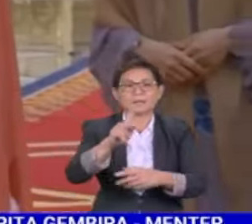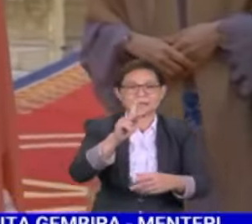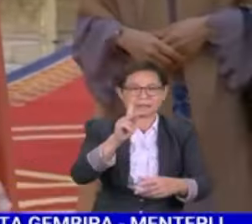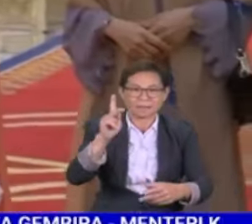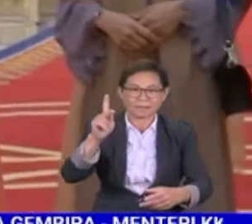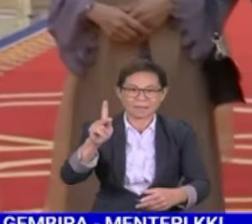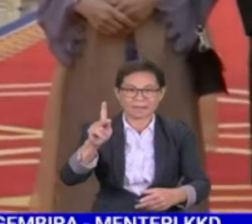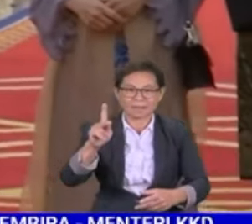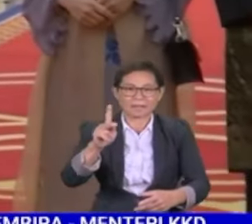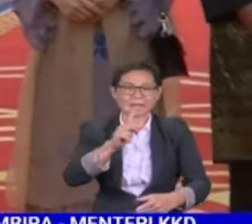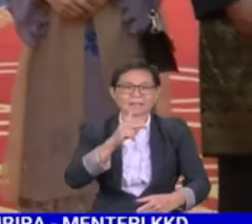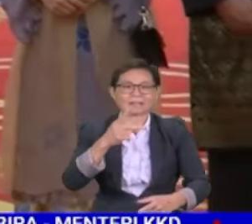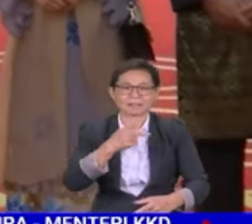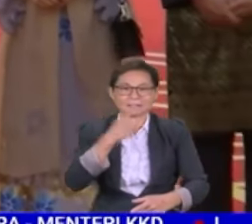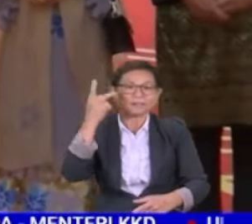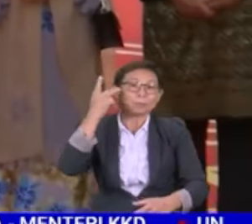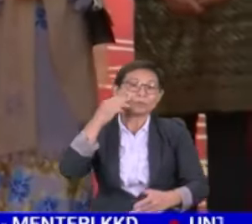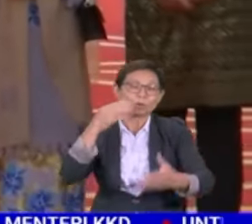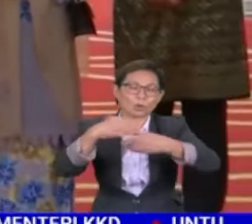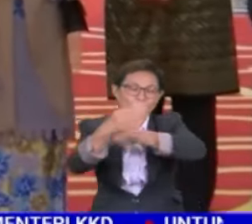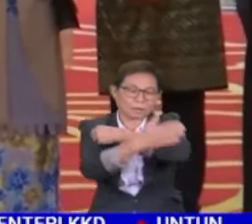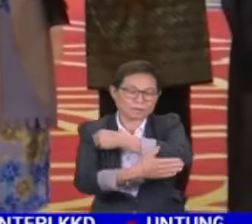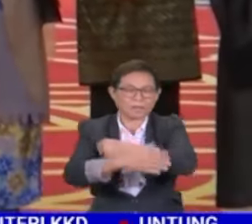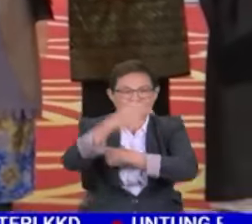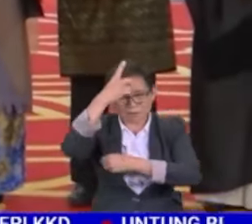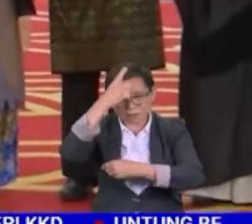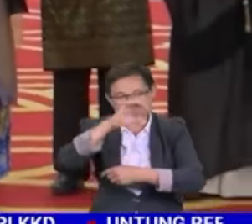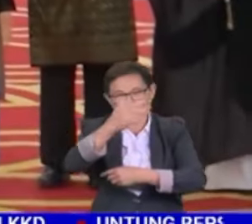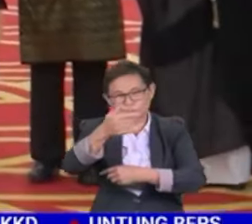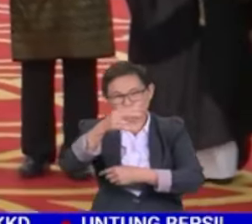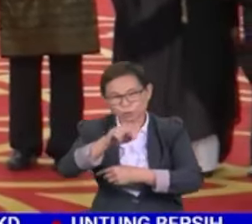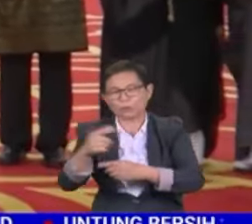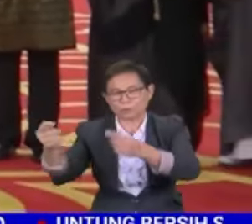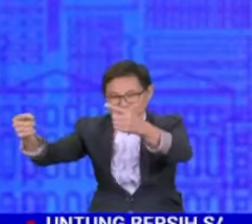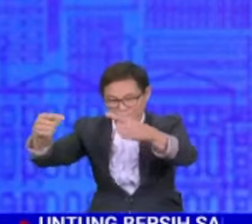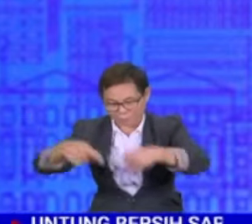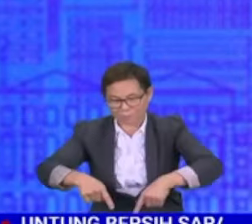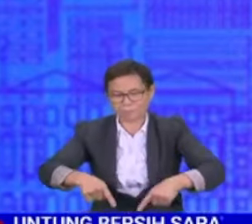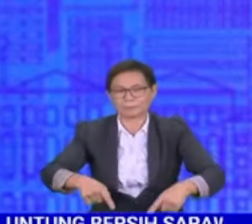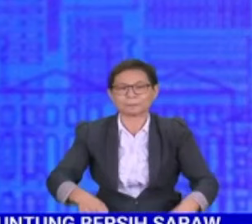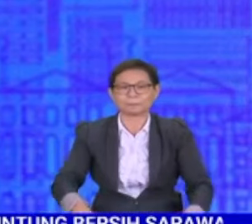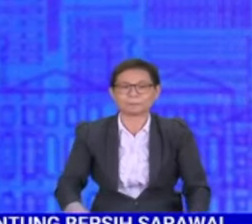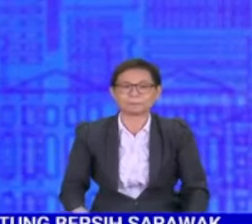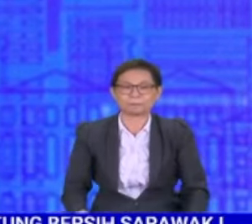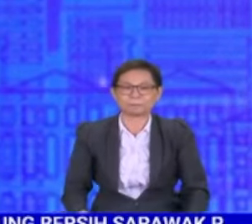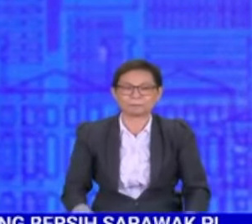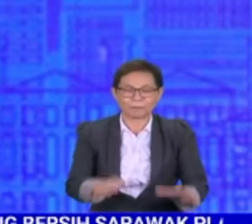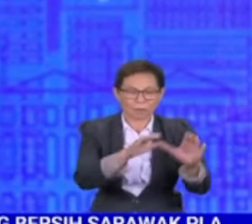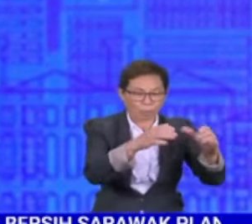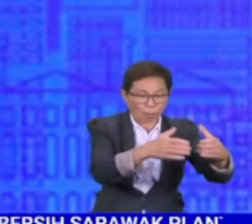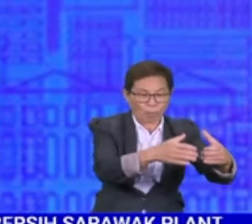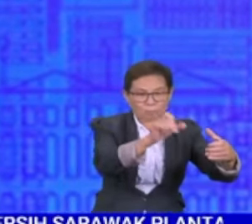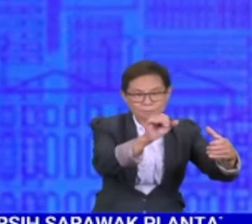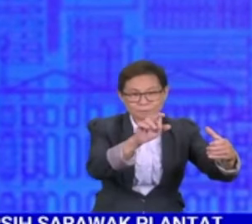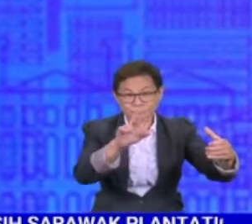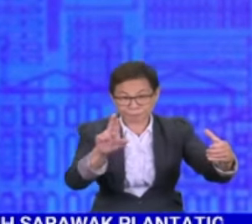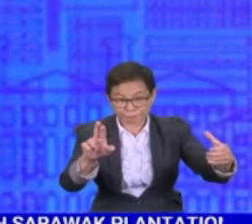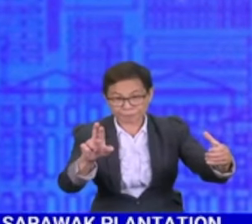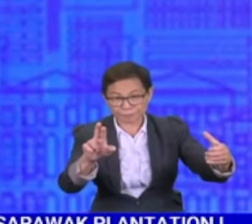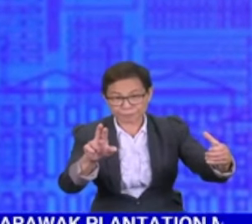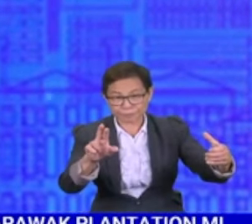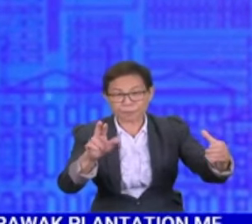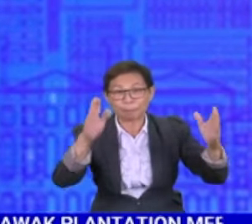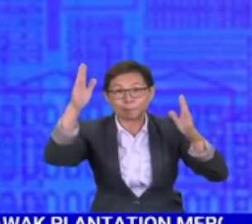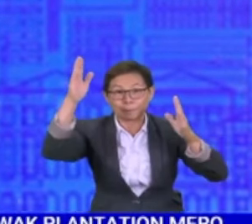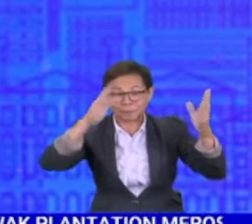Negeri Datuk Cheong Lun Lai. Pasukan mencari dan menyelamat